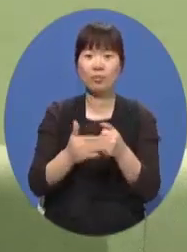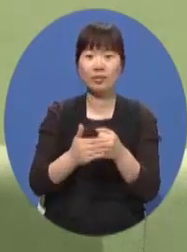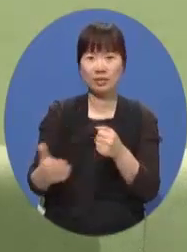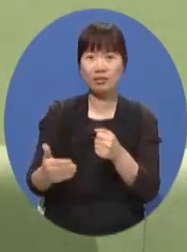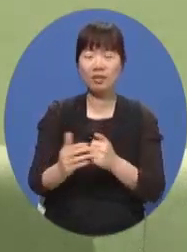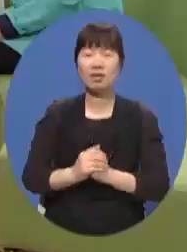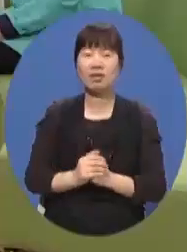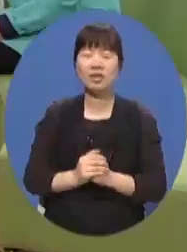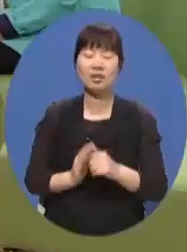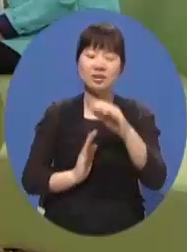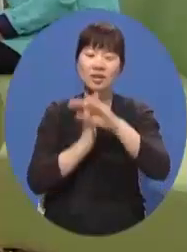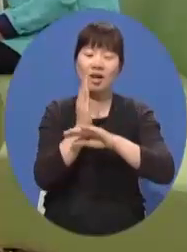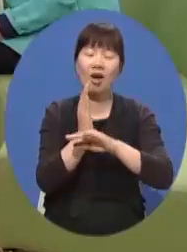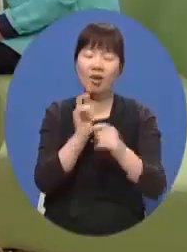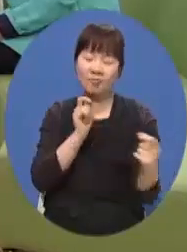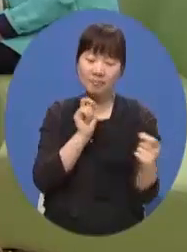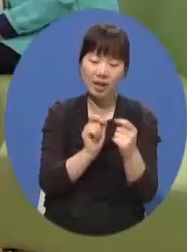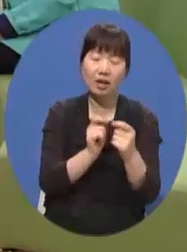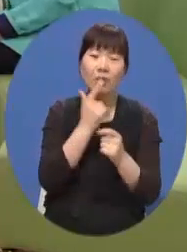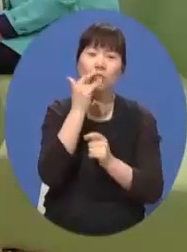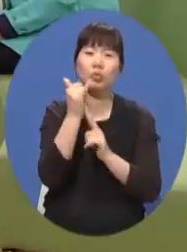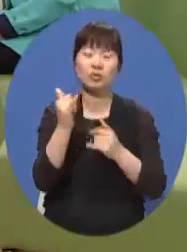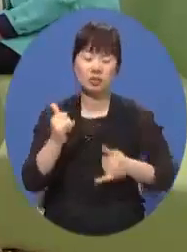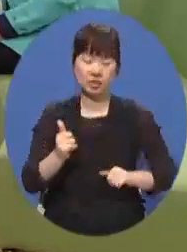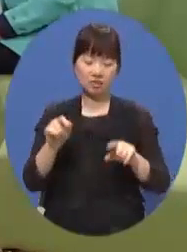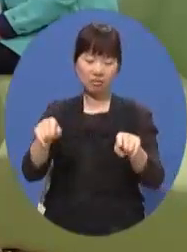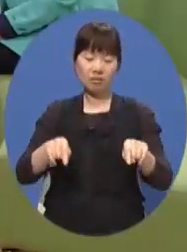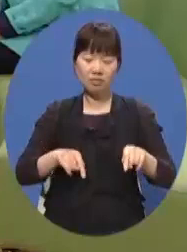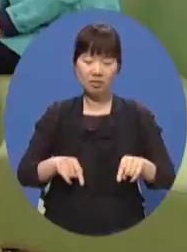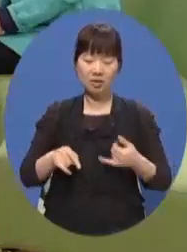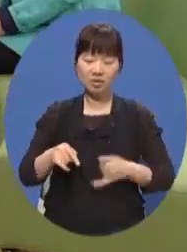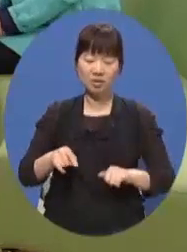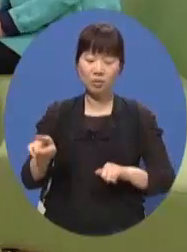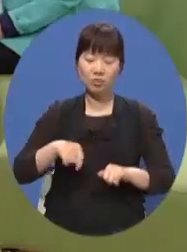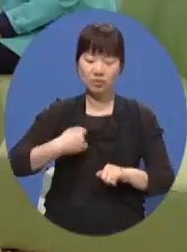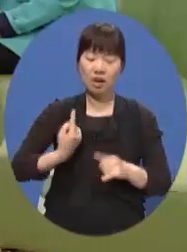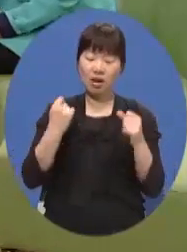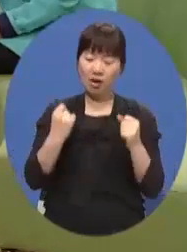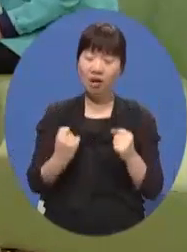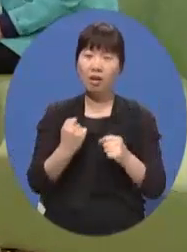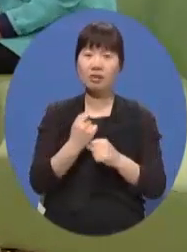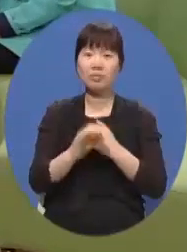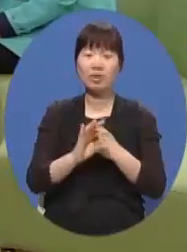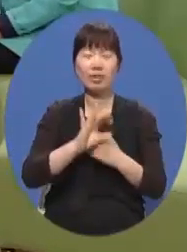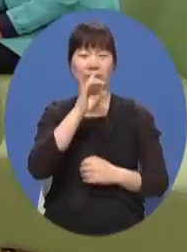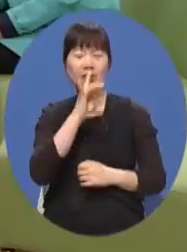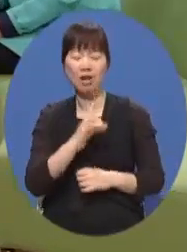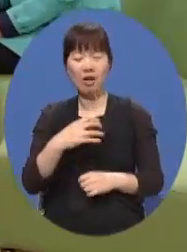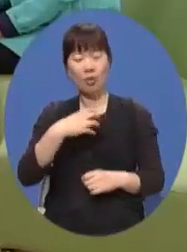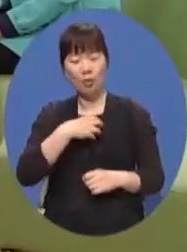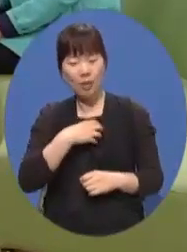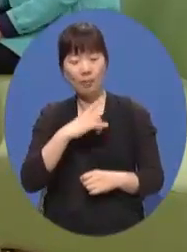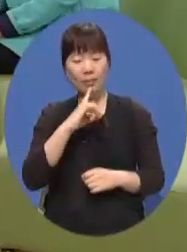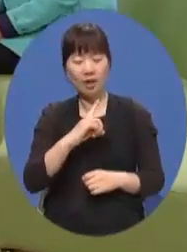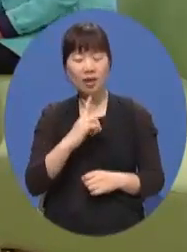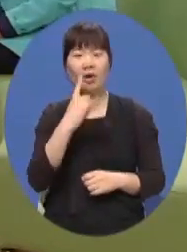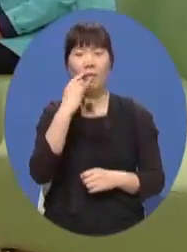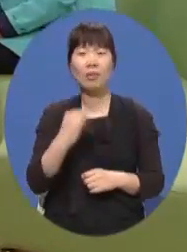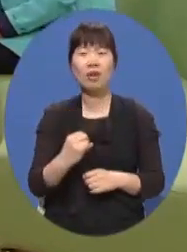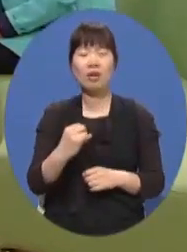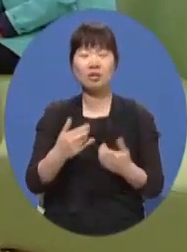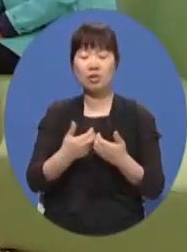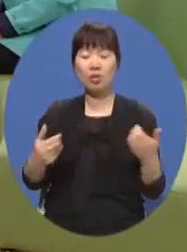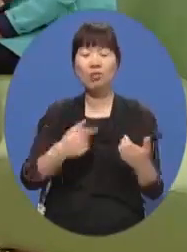그래서 지나치게 밀착된 부모자녀 관계. 그러니까 아이가 뭔가 좀 혼자 하려고 그러면 안 돼, 뭐 위험해. 그래서 엄마가